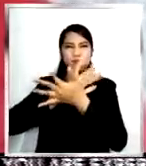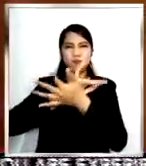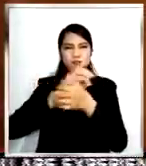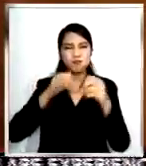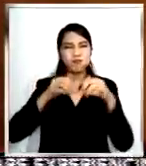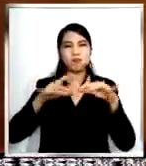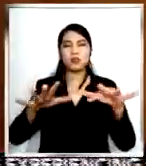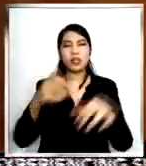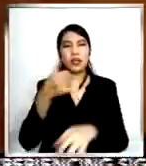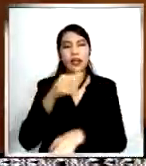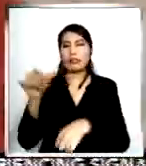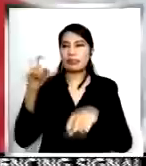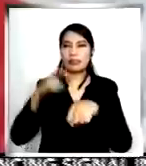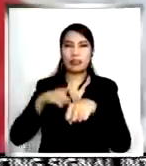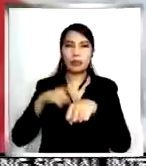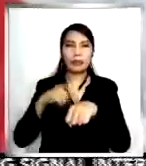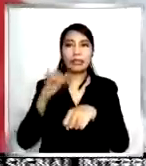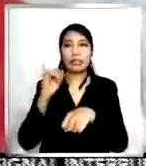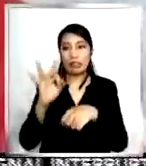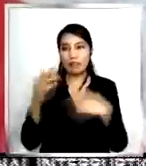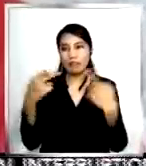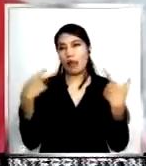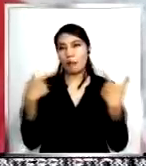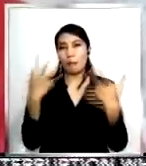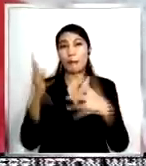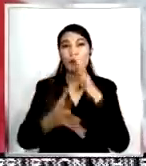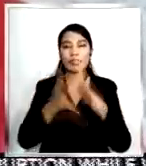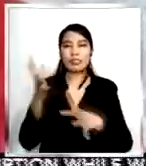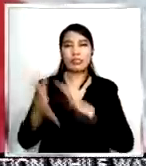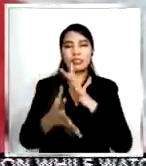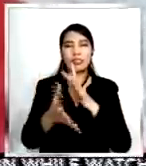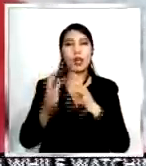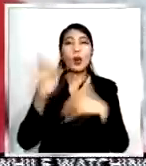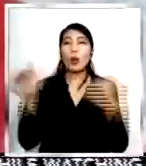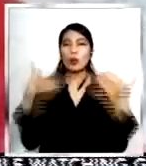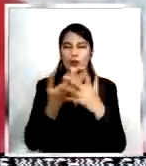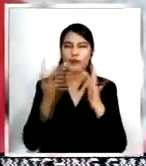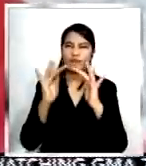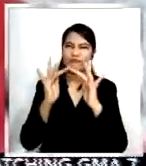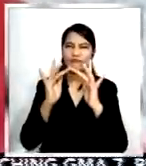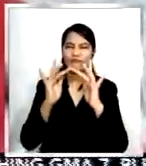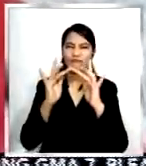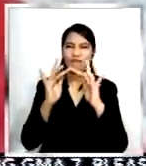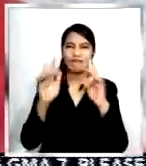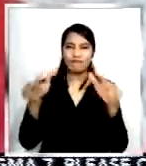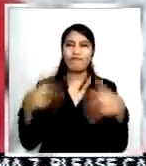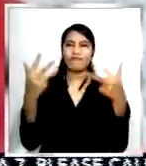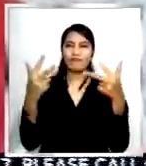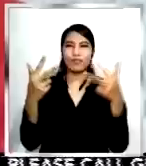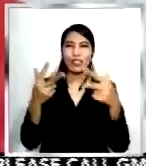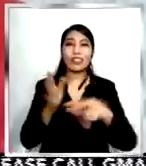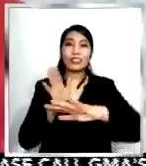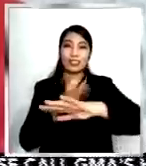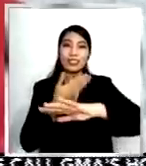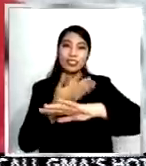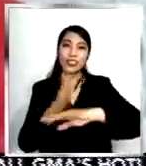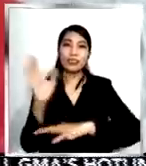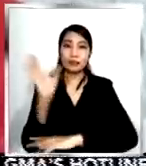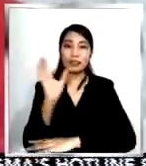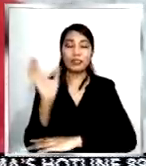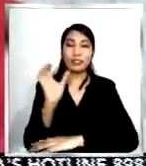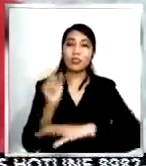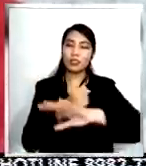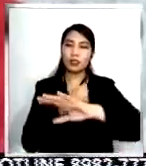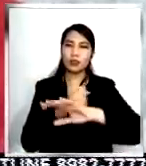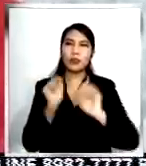social gatherings. Virtual na lang lahat yan, yung mga caroling. Pero alam mo, ang pwede mangyari